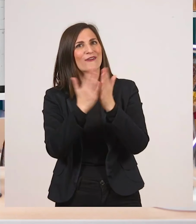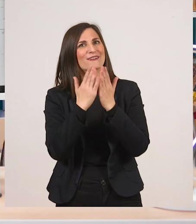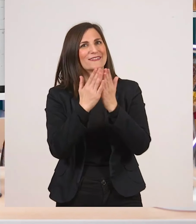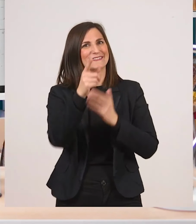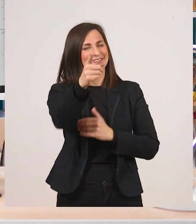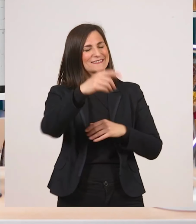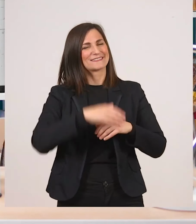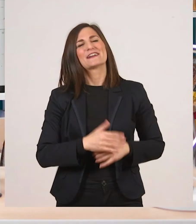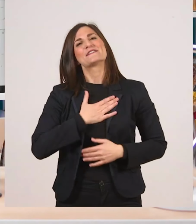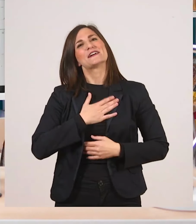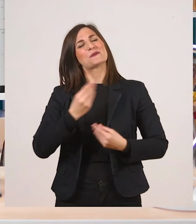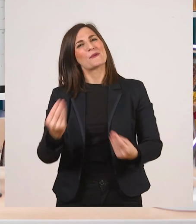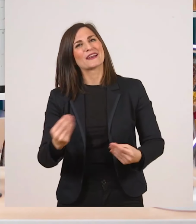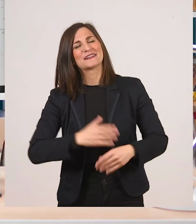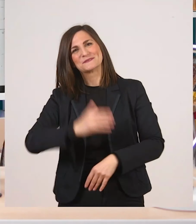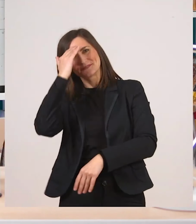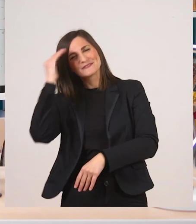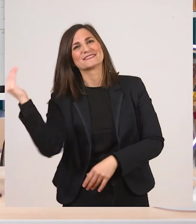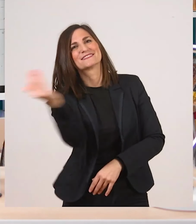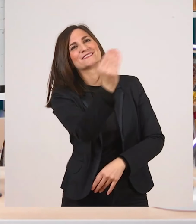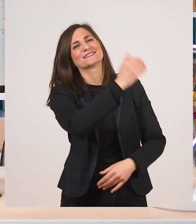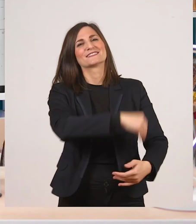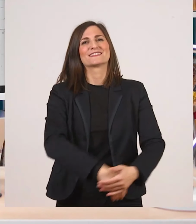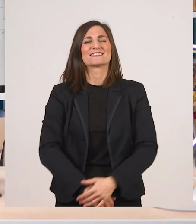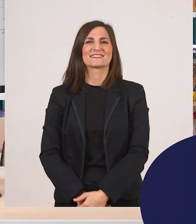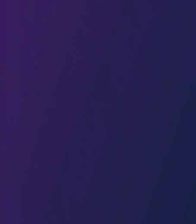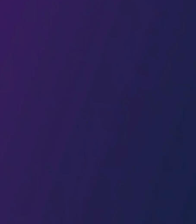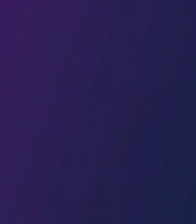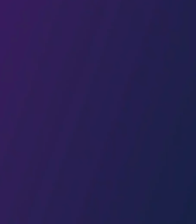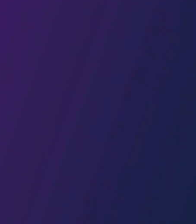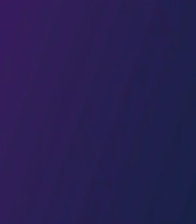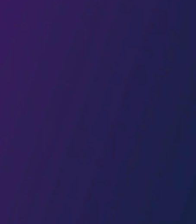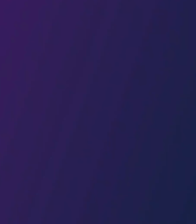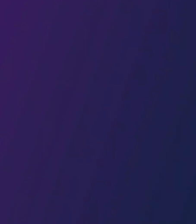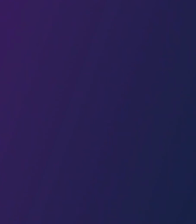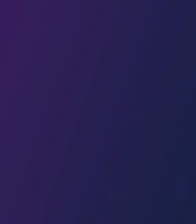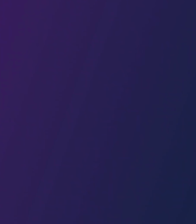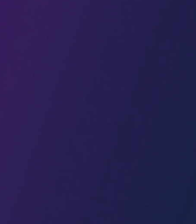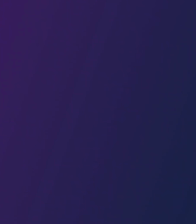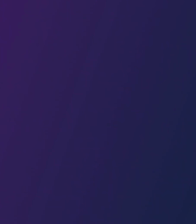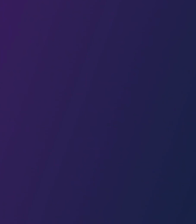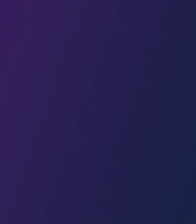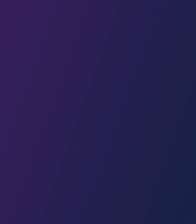που είδαμε σήμερα. Σας ευχαριστώ που παρακολουθήσατε. Καλή συνέχεια.